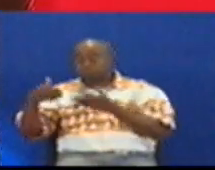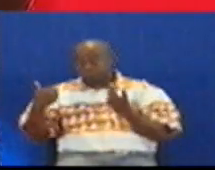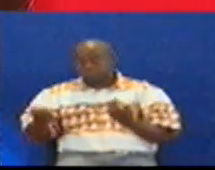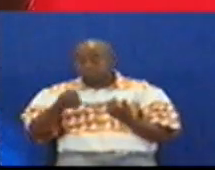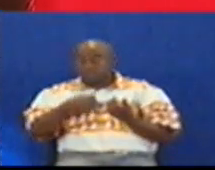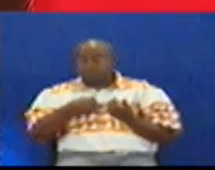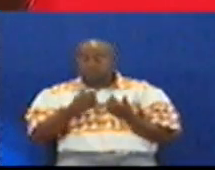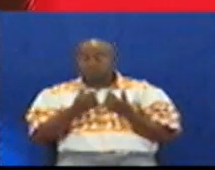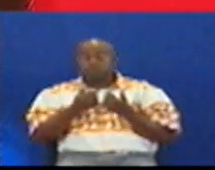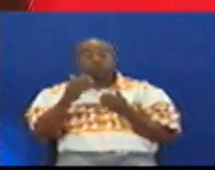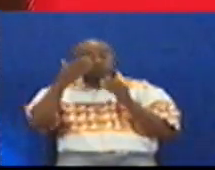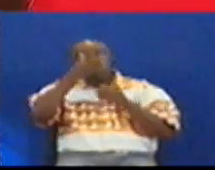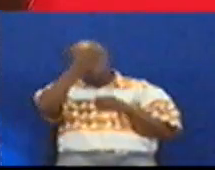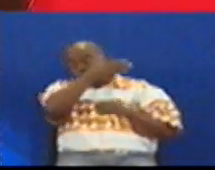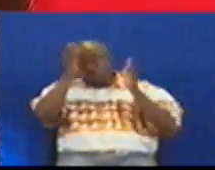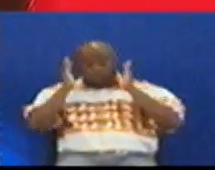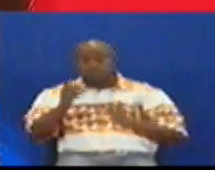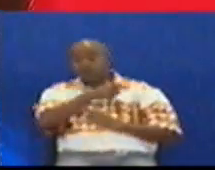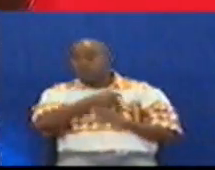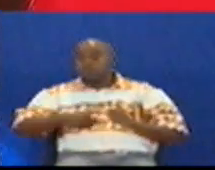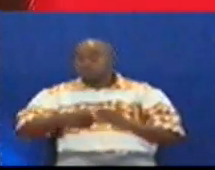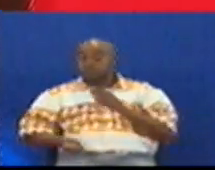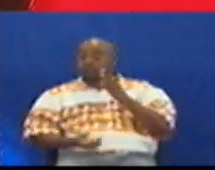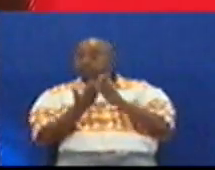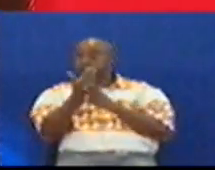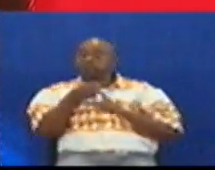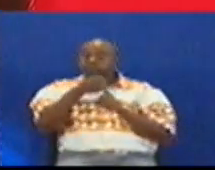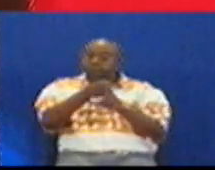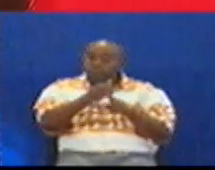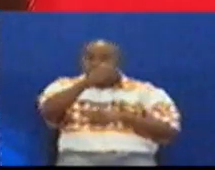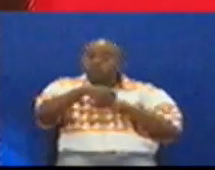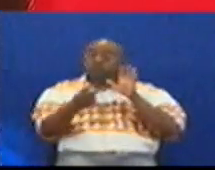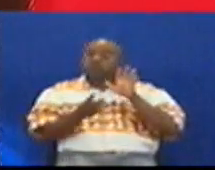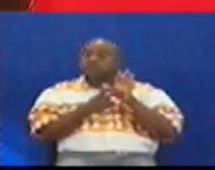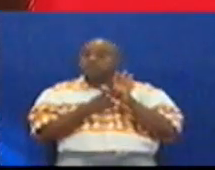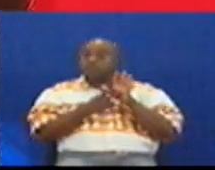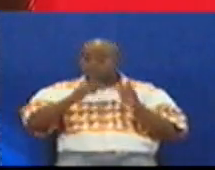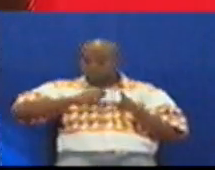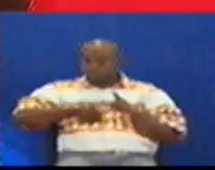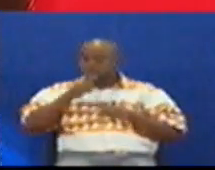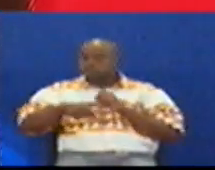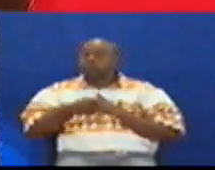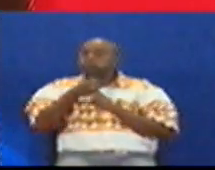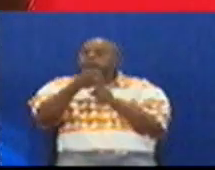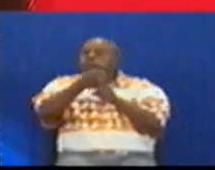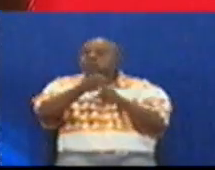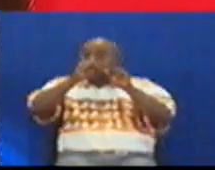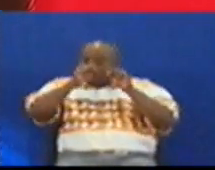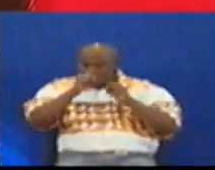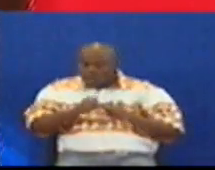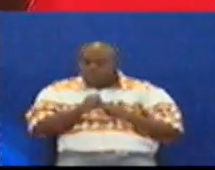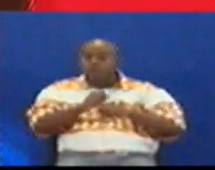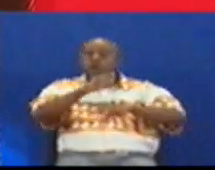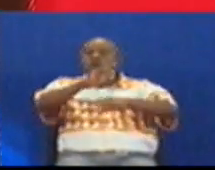na akasisitiza ifikapo mwezi wa saba jambo hili likianza, basi mimi niendelee kusisitiza kwamba liwaguse